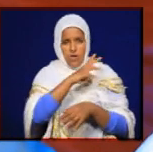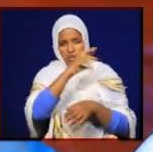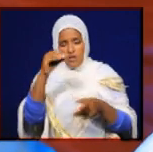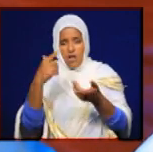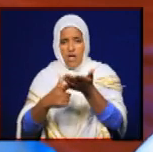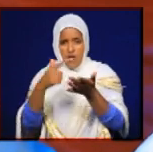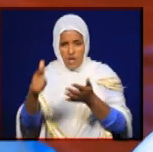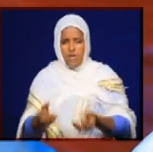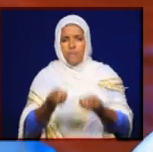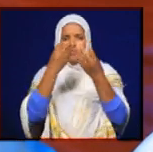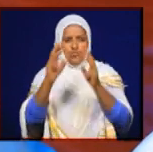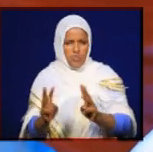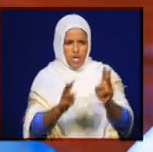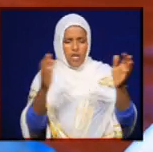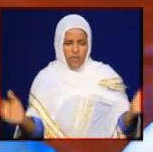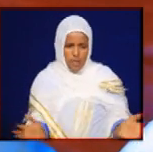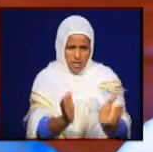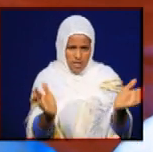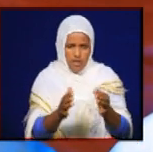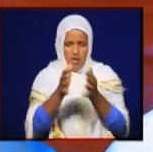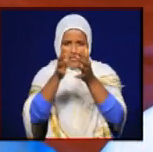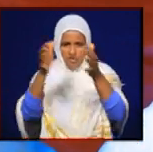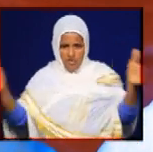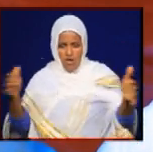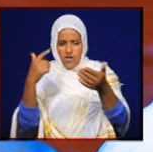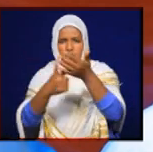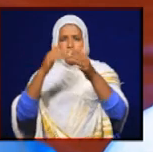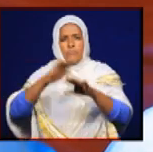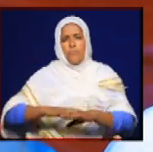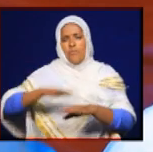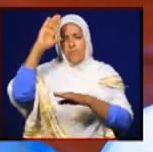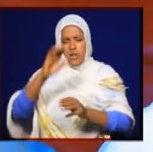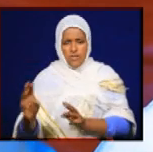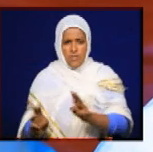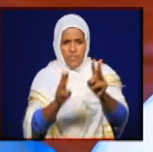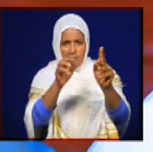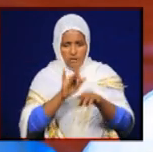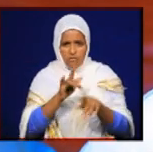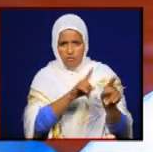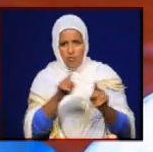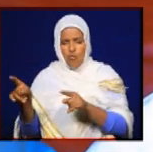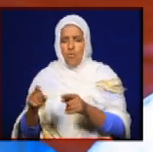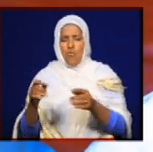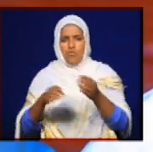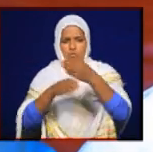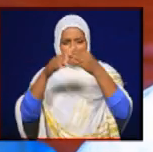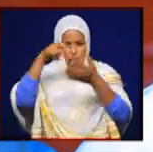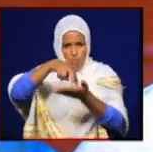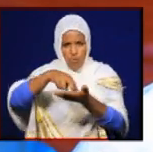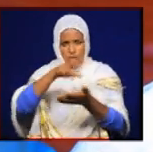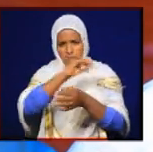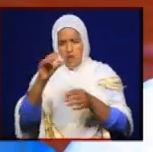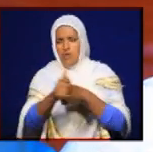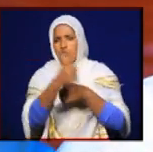እጅጉን ሰፊ ነው እና ይሄ በብዙ መልኩ ሊበረታታ ሊስፋፋ ከዚህም በበለጠ መልኩ ደግሞ